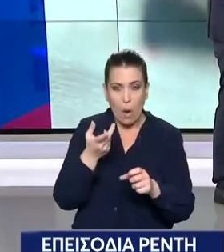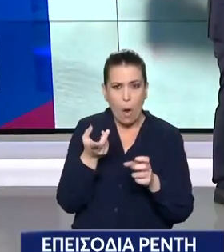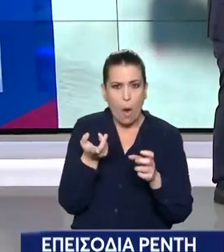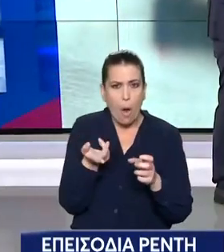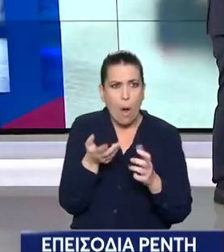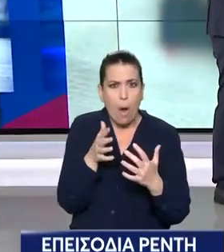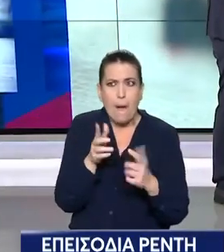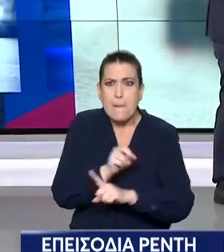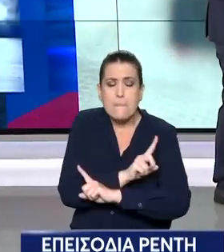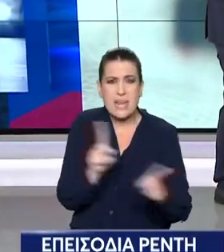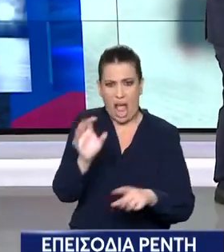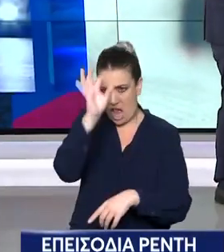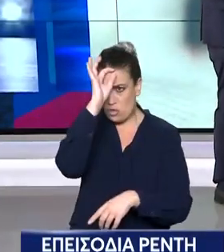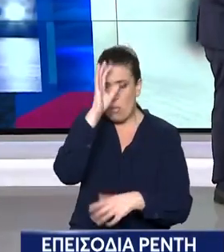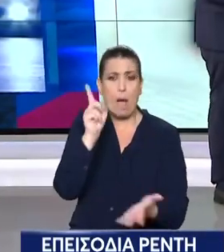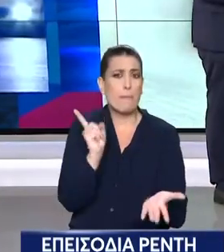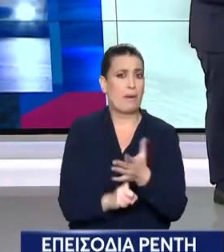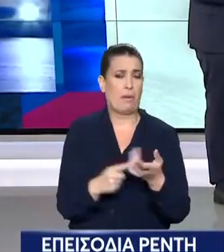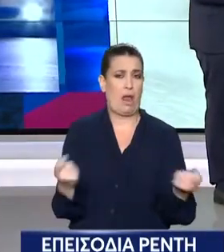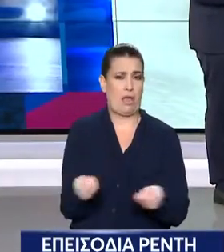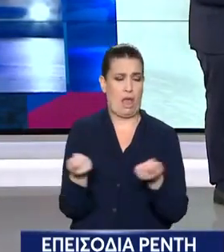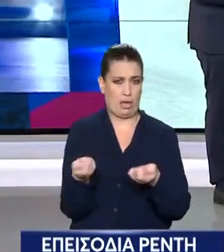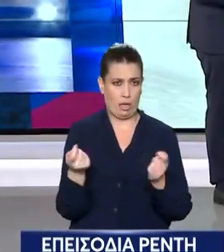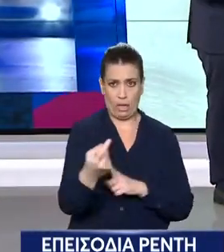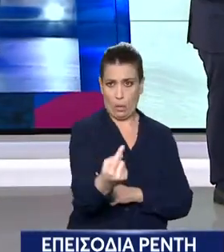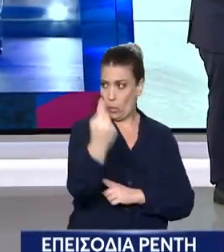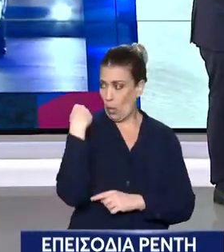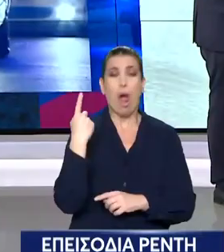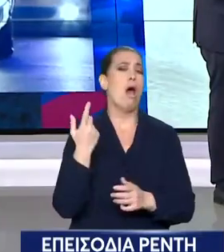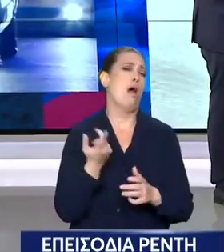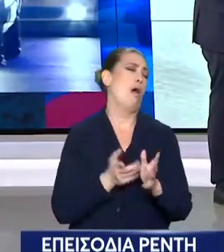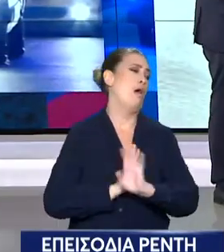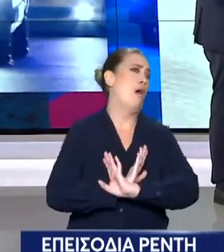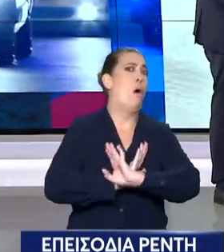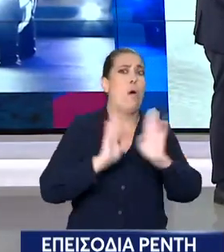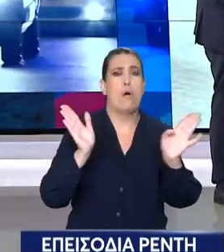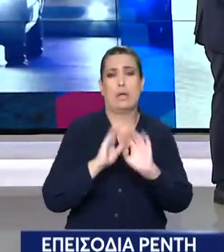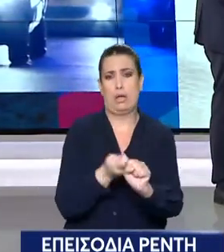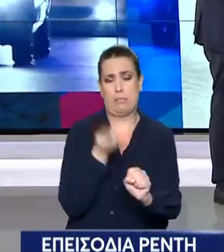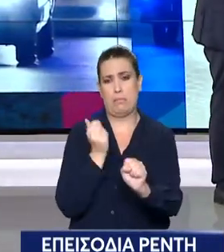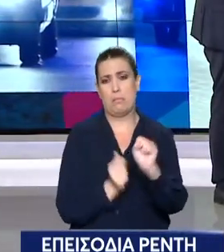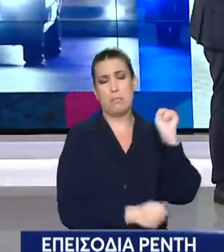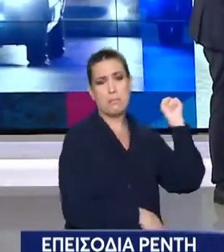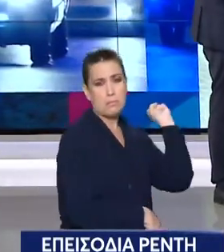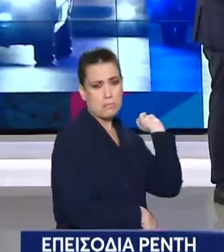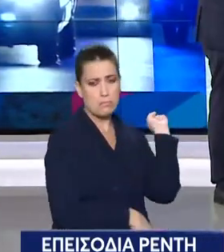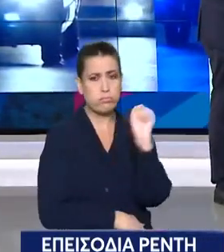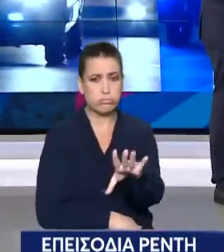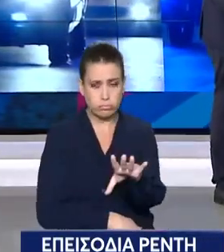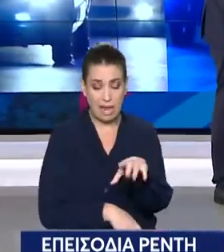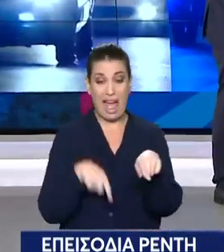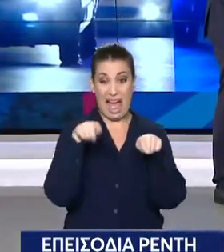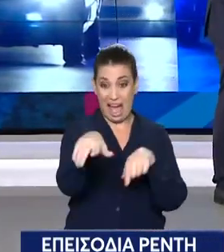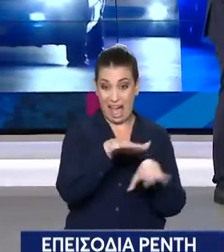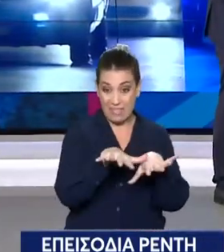με σώμα και το χειρότερο. Λοιπόν, έριξαν χημικά οι Έλληνες αστυνομικοί, αυτοί οι 200 μπήκαν μέσα. Αφού μπήκαν μέσα,